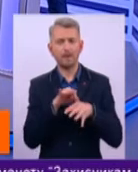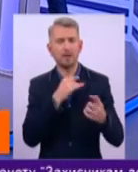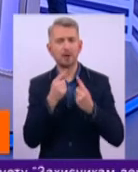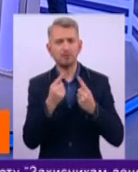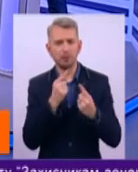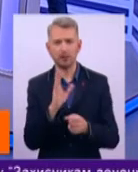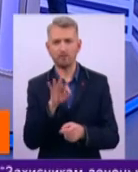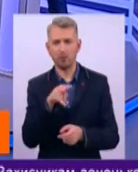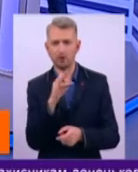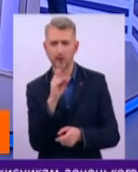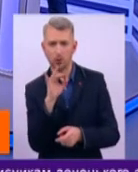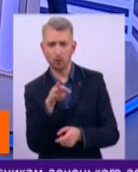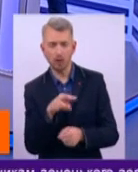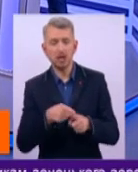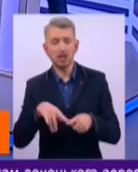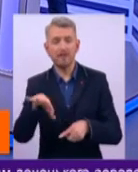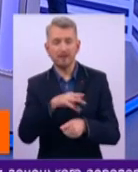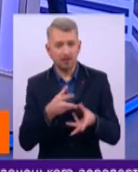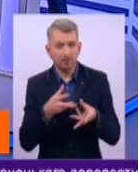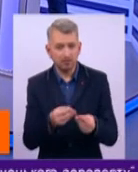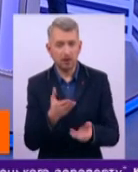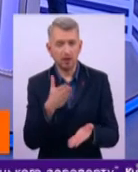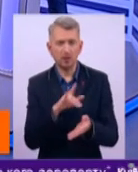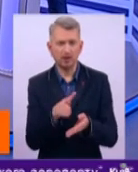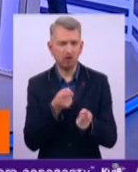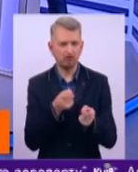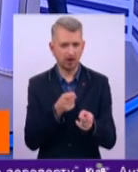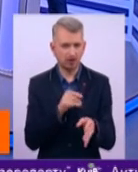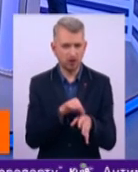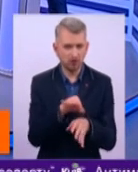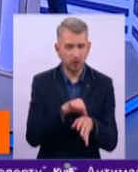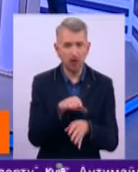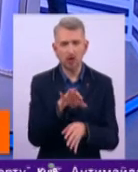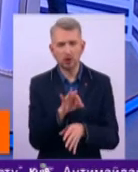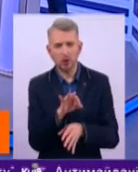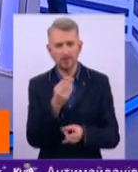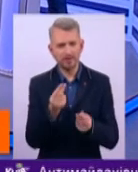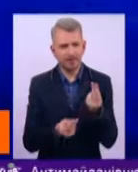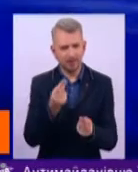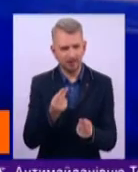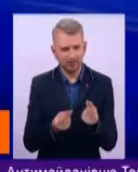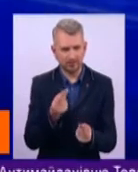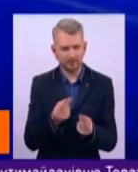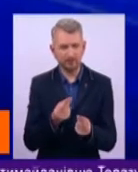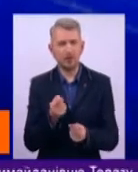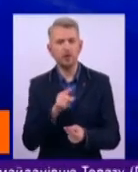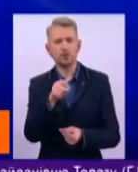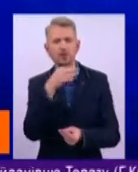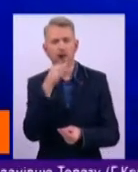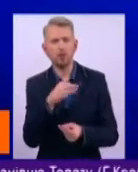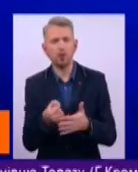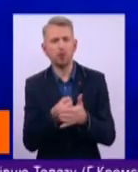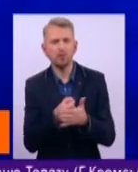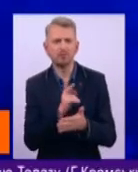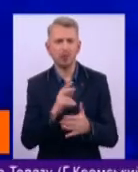паном Волкером. Тобто це все важелі, якщо не шантажу, то, в принципі, певних ігор кулуарних. Те, що ви зазначили про лобізм, що